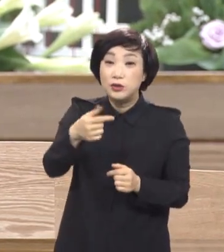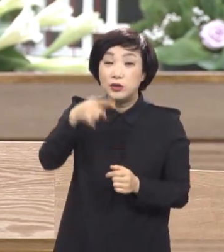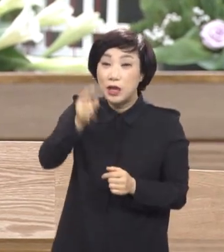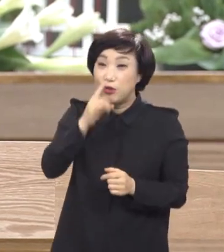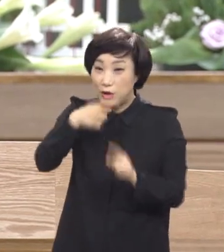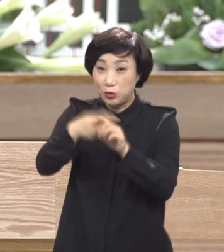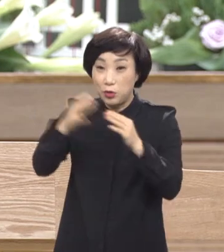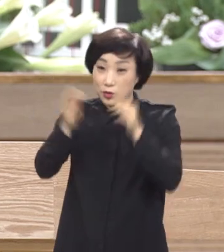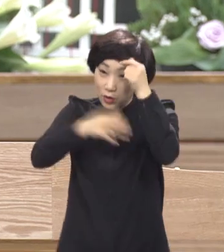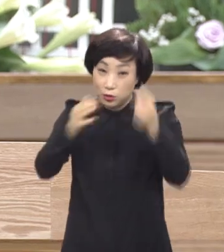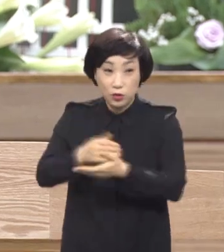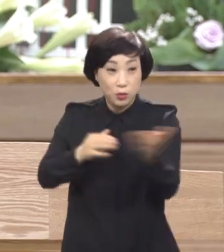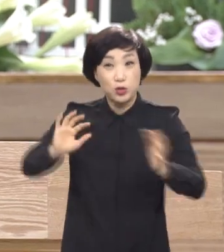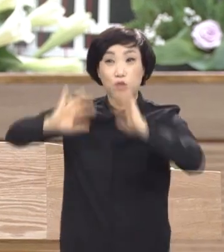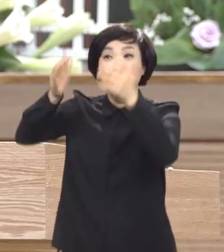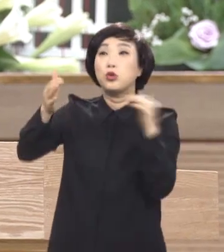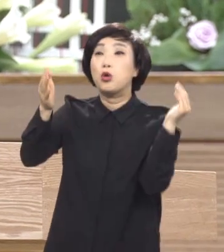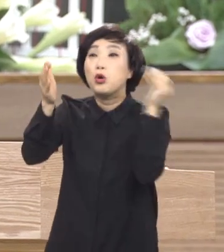아니